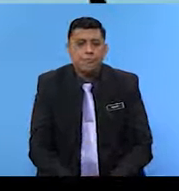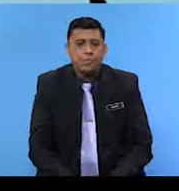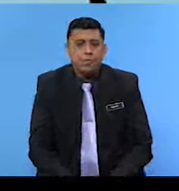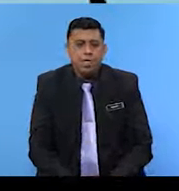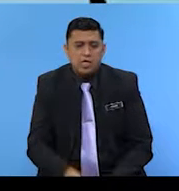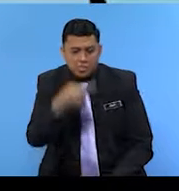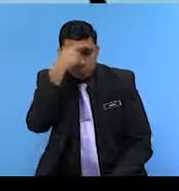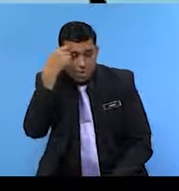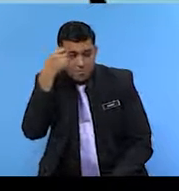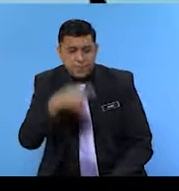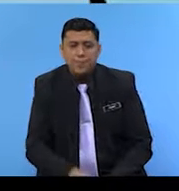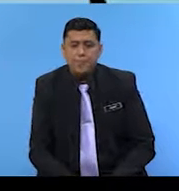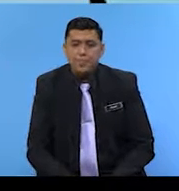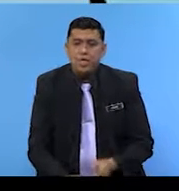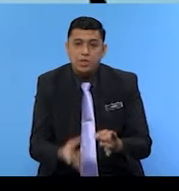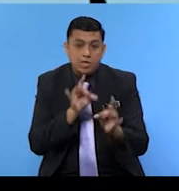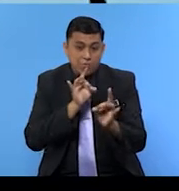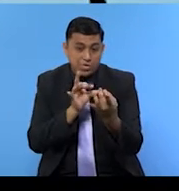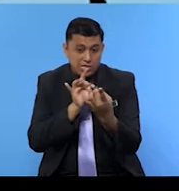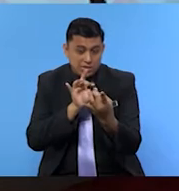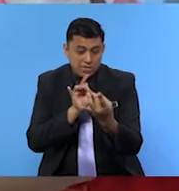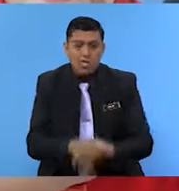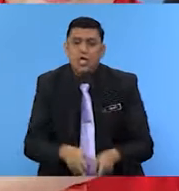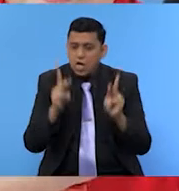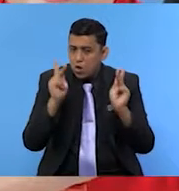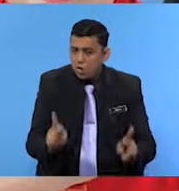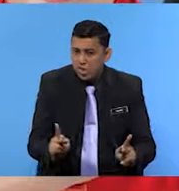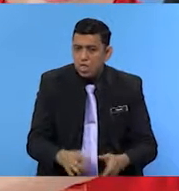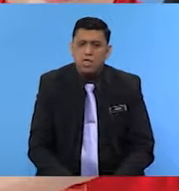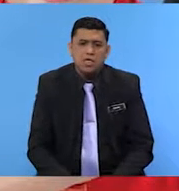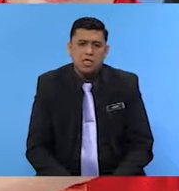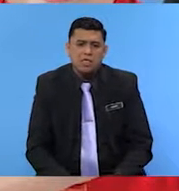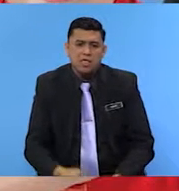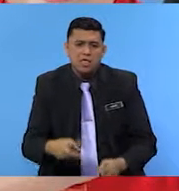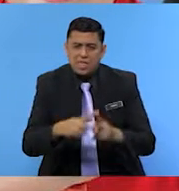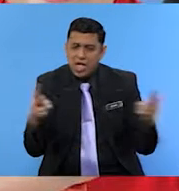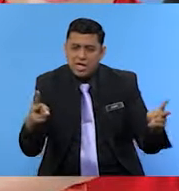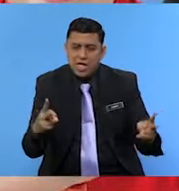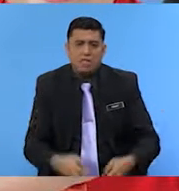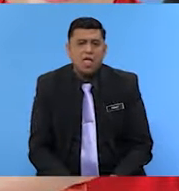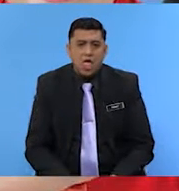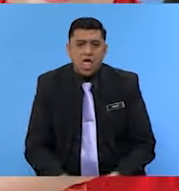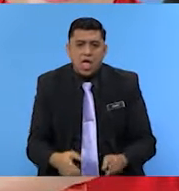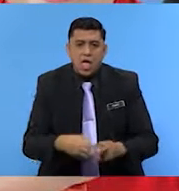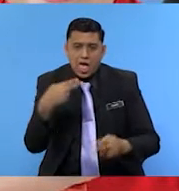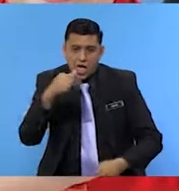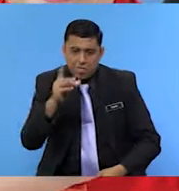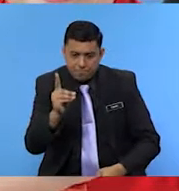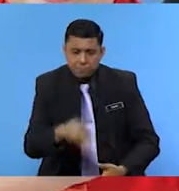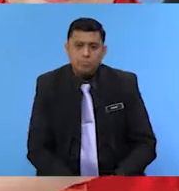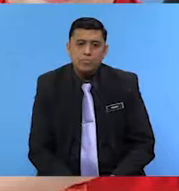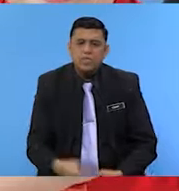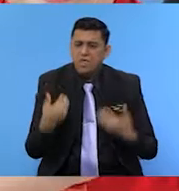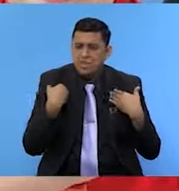akan menyebabkan interaksi antara kaum menjadi terbatas dan lahirlah sikap prasangka negatif antara